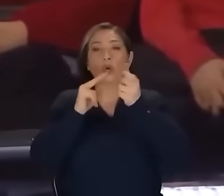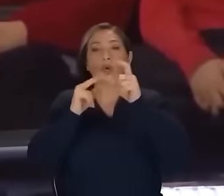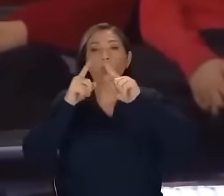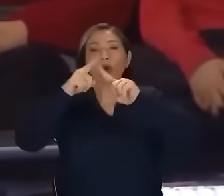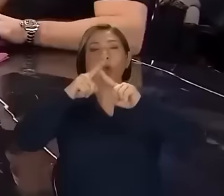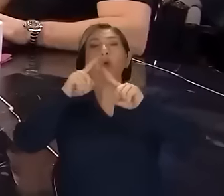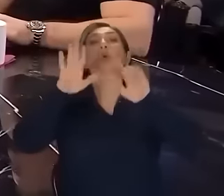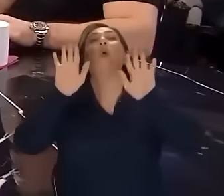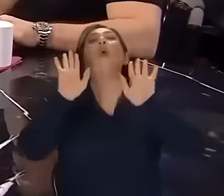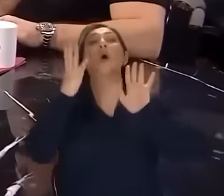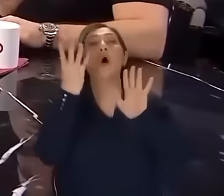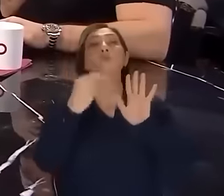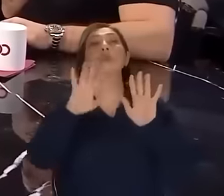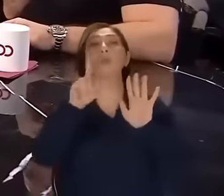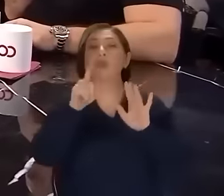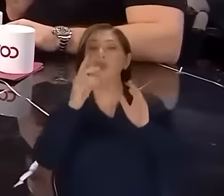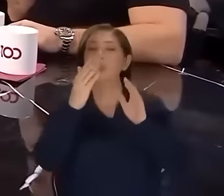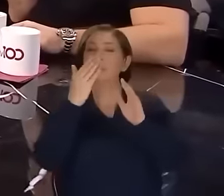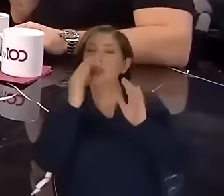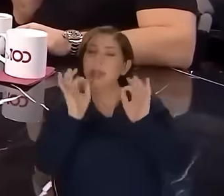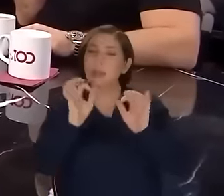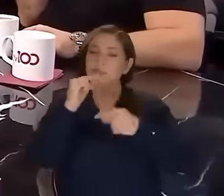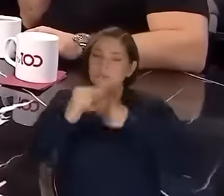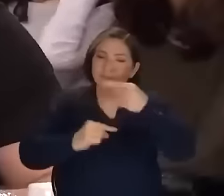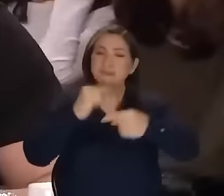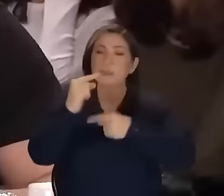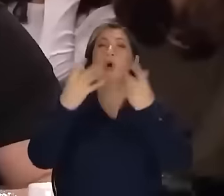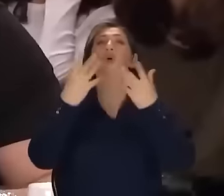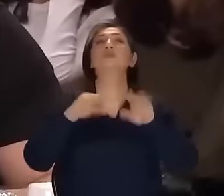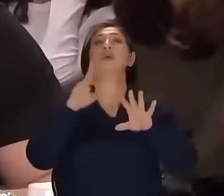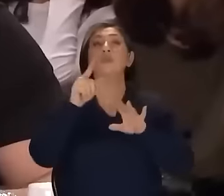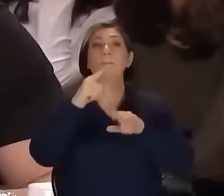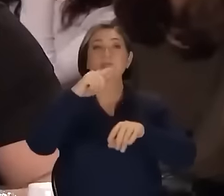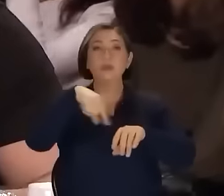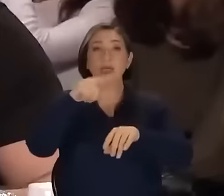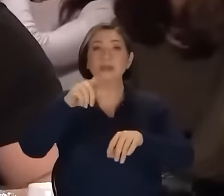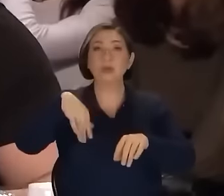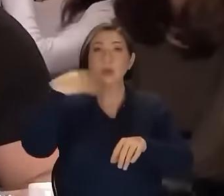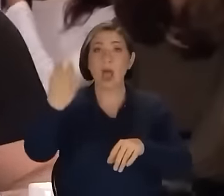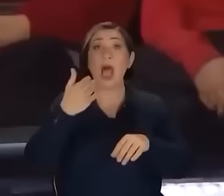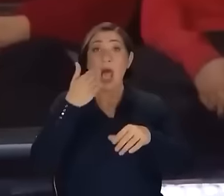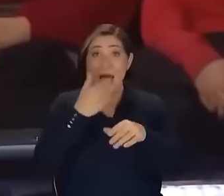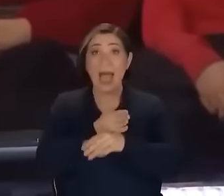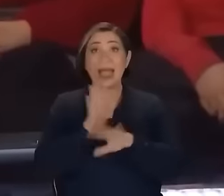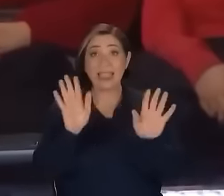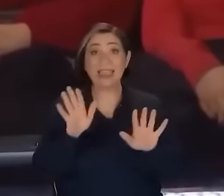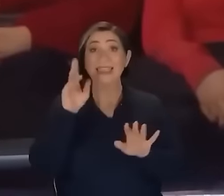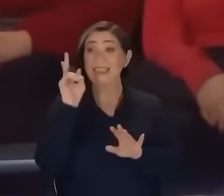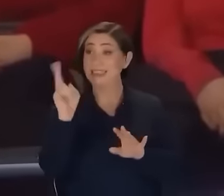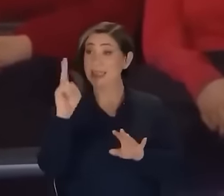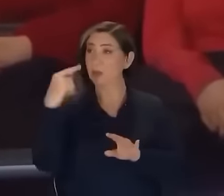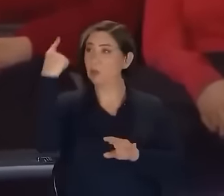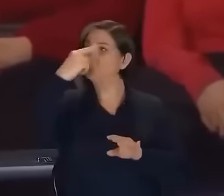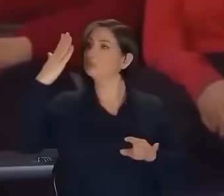Kültleşmeyeceğini, bunun klasikleşmeyeceğini ya da başka bir deyimle ve bunların bir süre sonra hakikaten senin